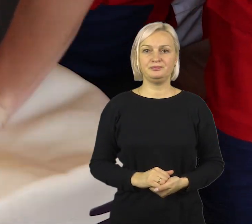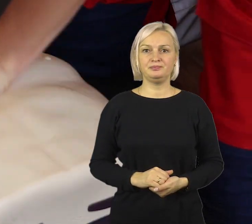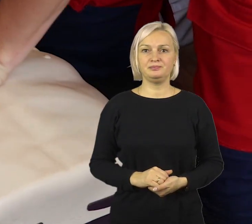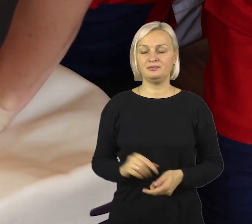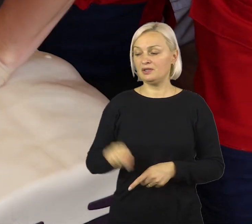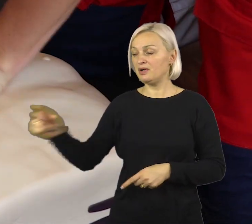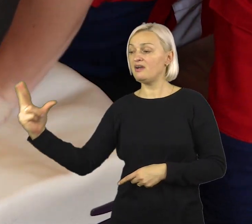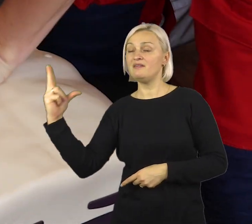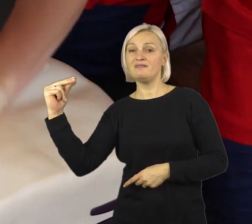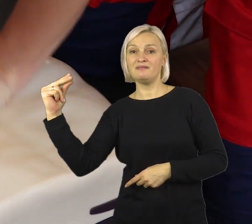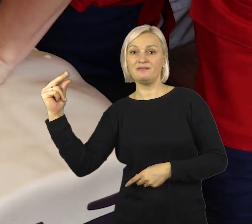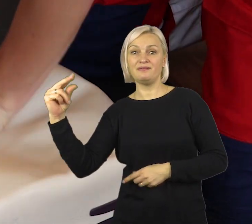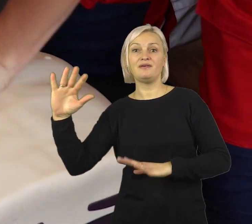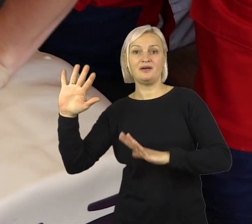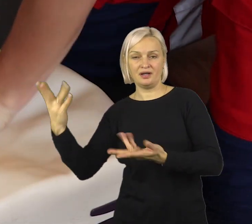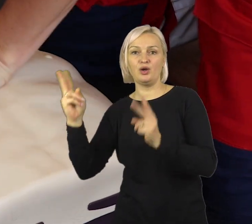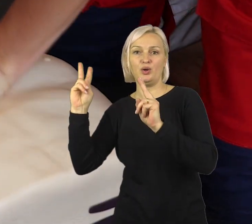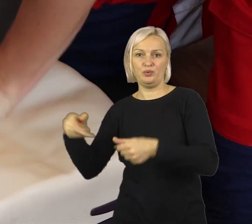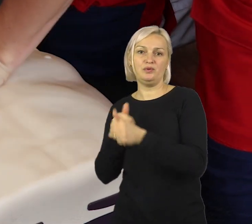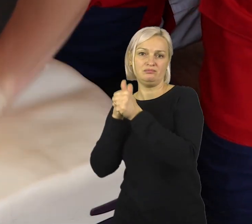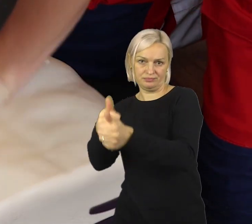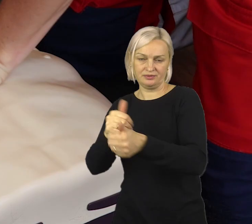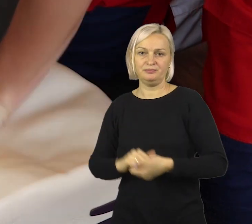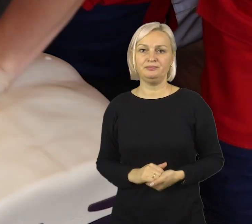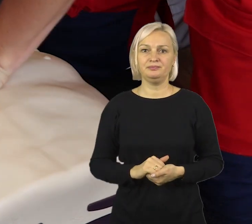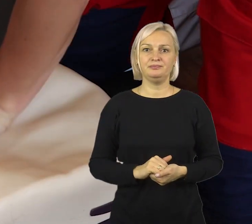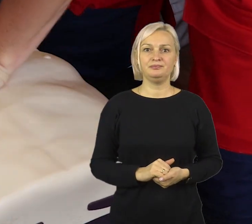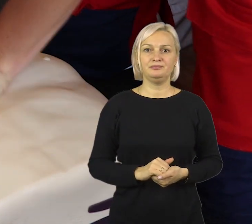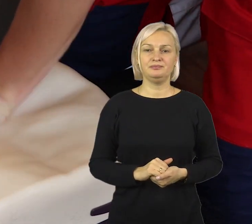ir sekite garsinius defibriliatoriaus nurodymus.